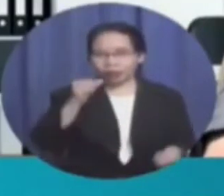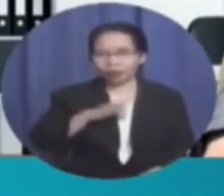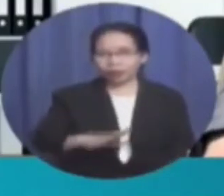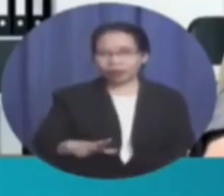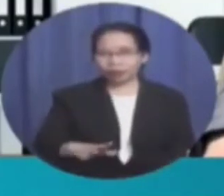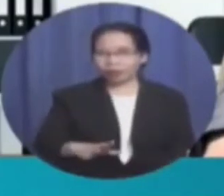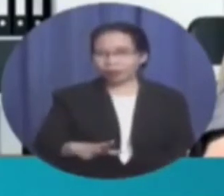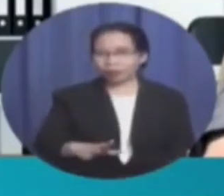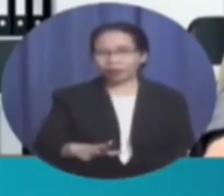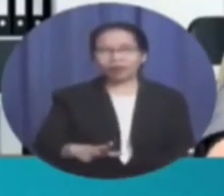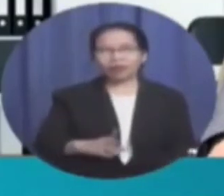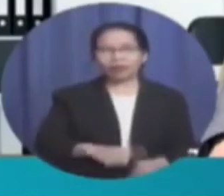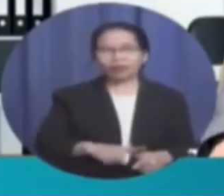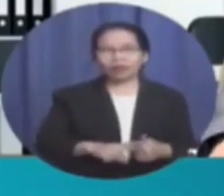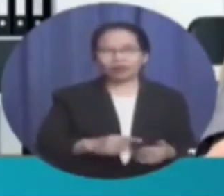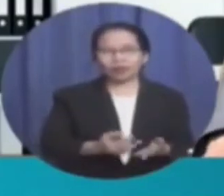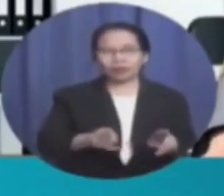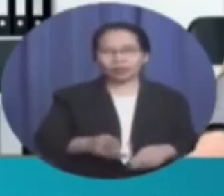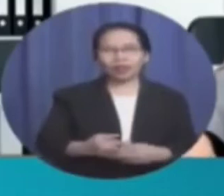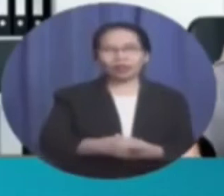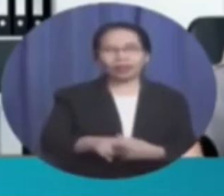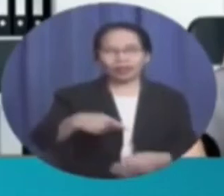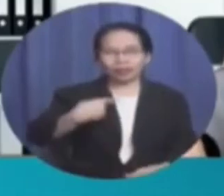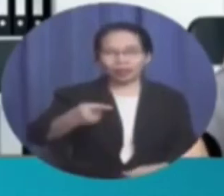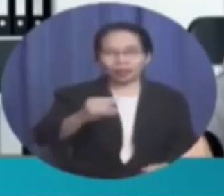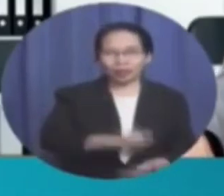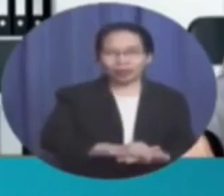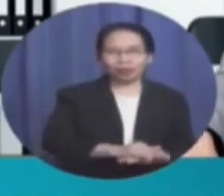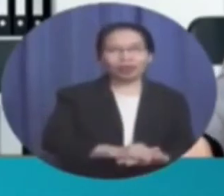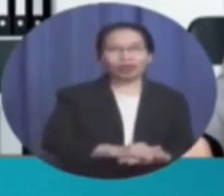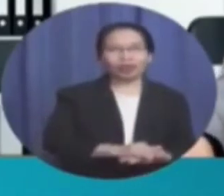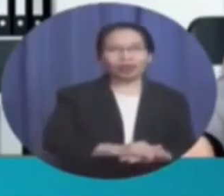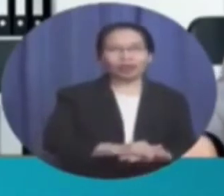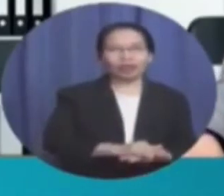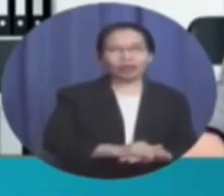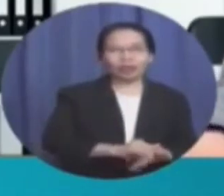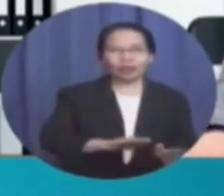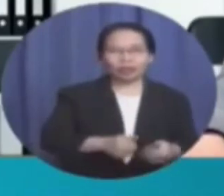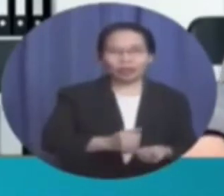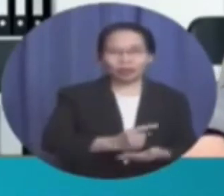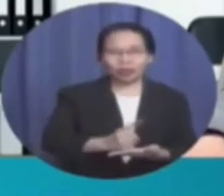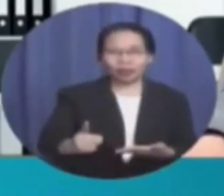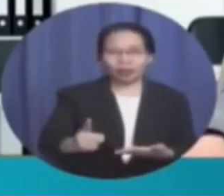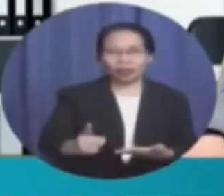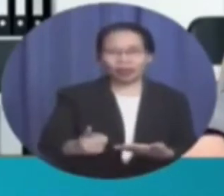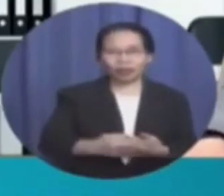babae. Ayun, pagkatapos niyang sabihin yun, mga ilang linggo lang,